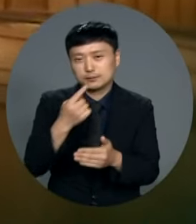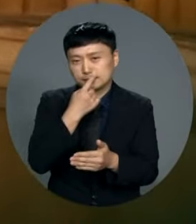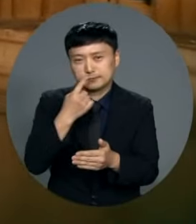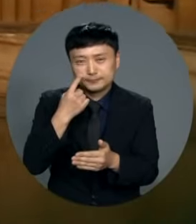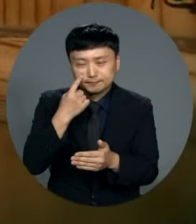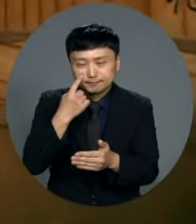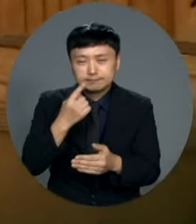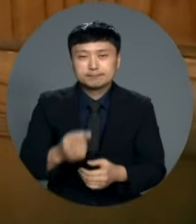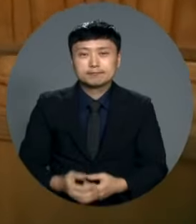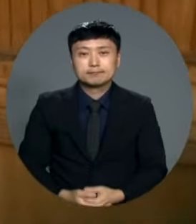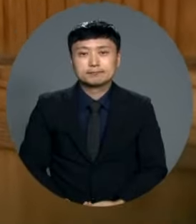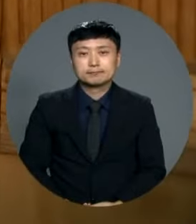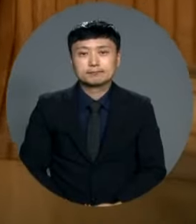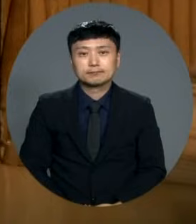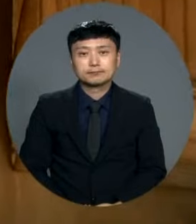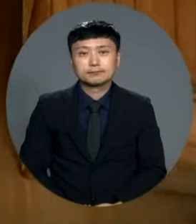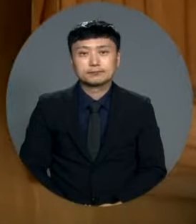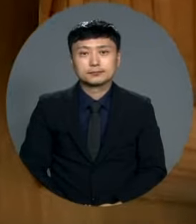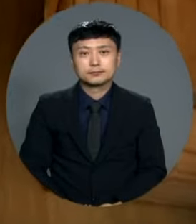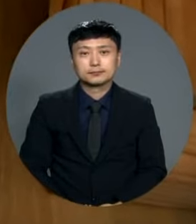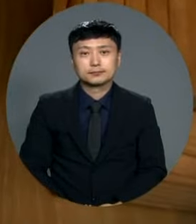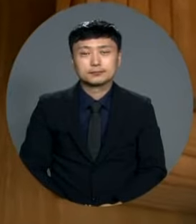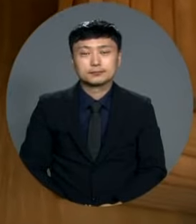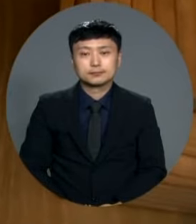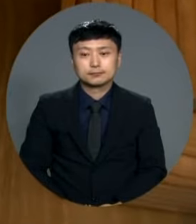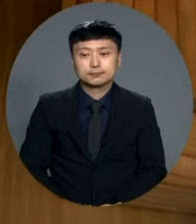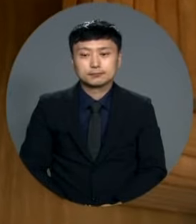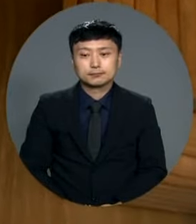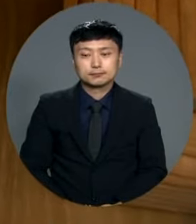것으로 보입니다 MBC 뉴스 입니다를 했고